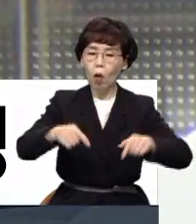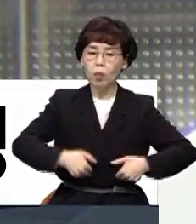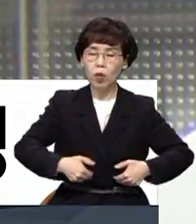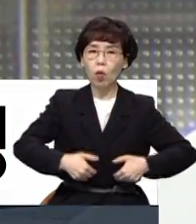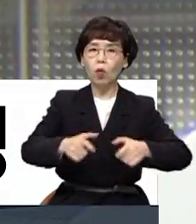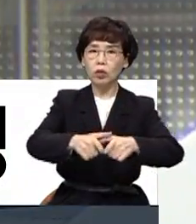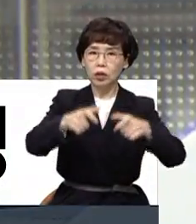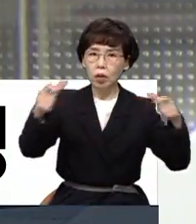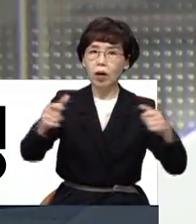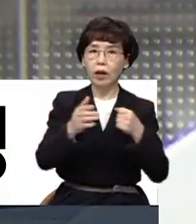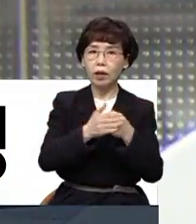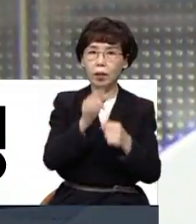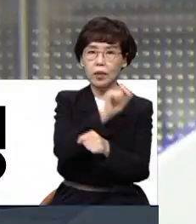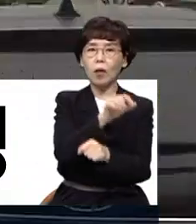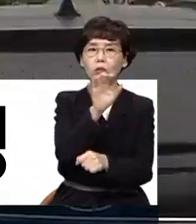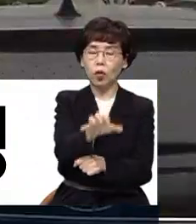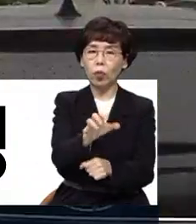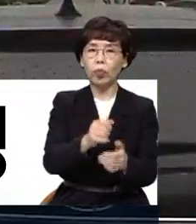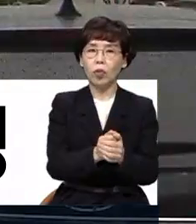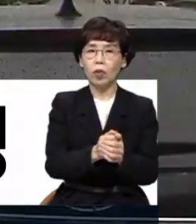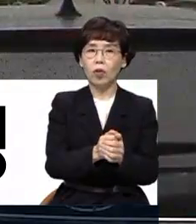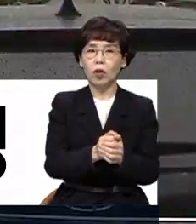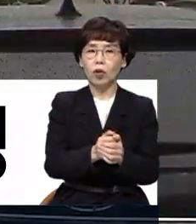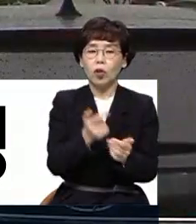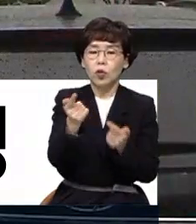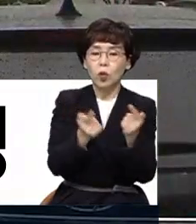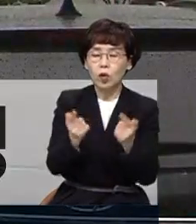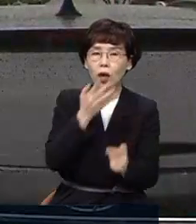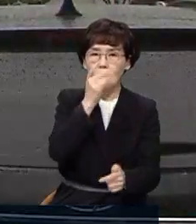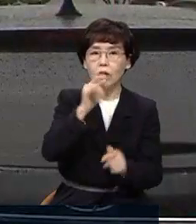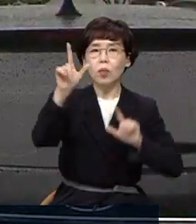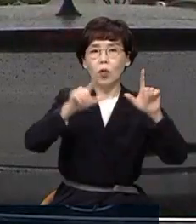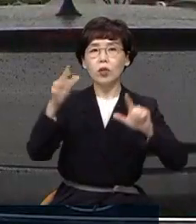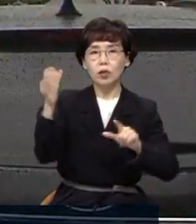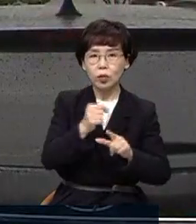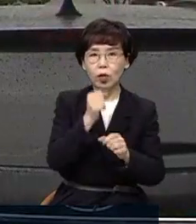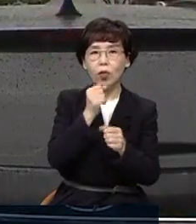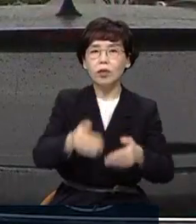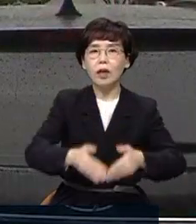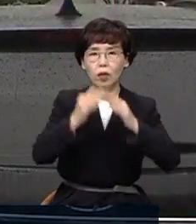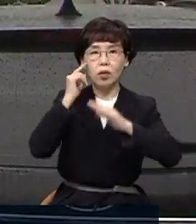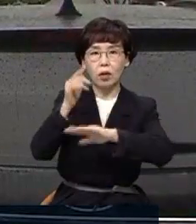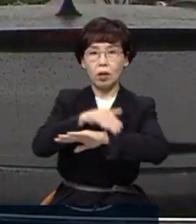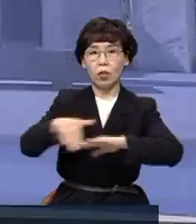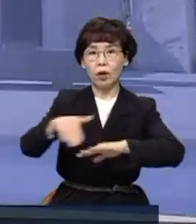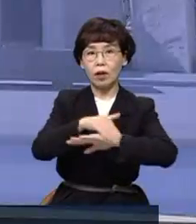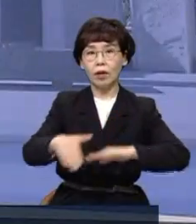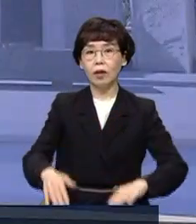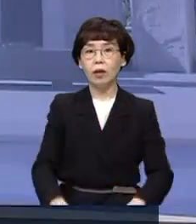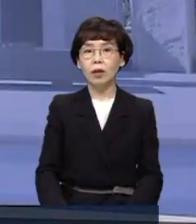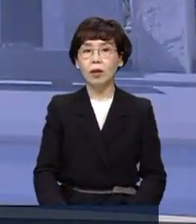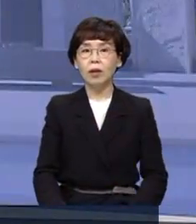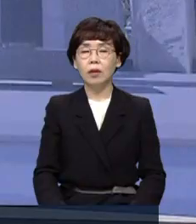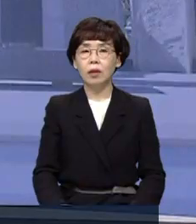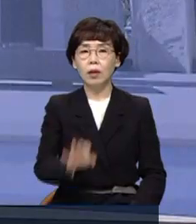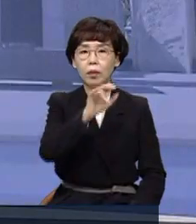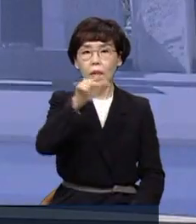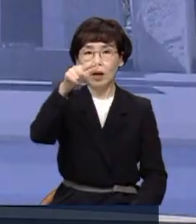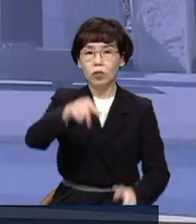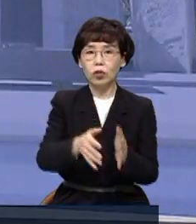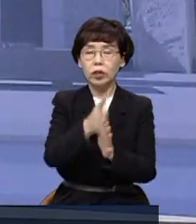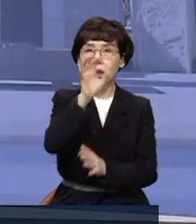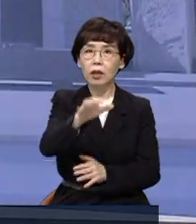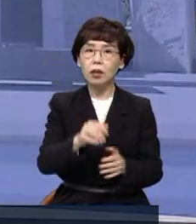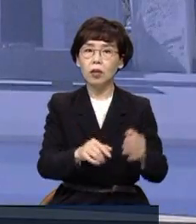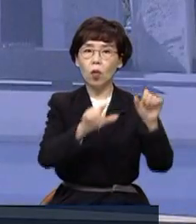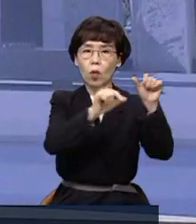대비해 사무 공간을 유연하게 조정할 수 있는 구조로 청산 을 구성할 계획입니다 봐주시는 다음달